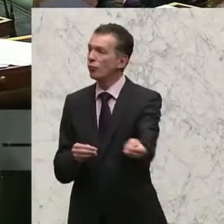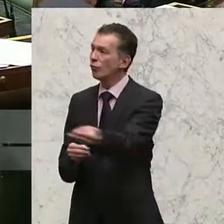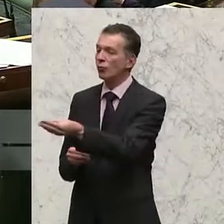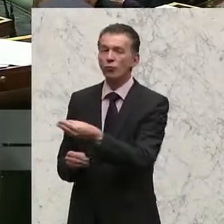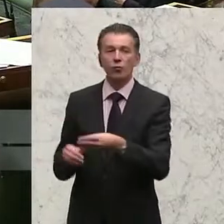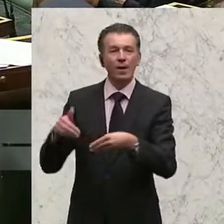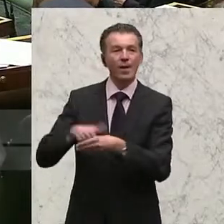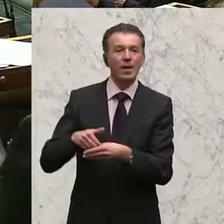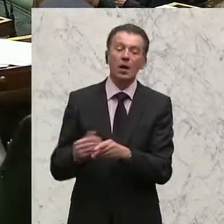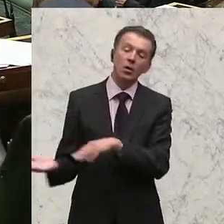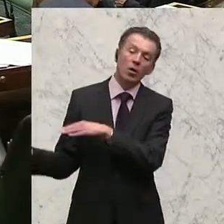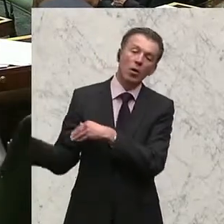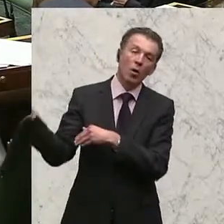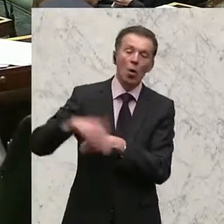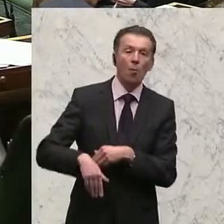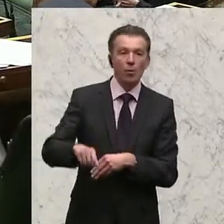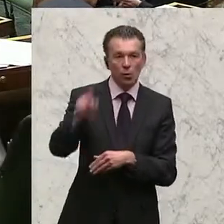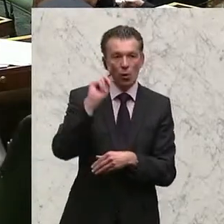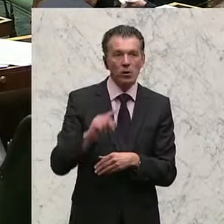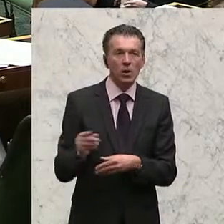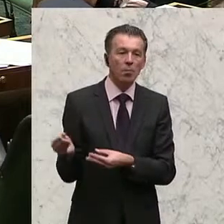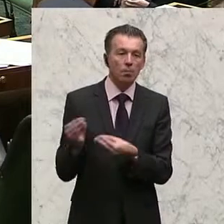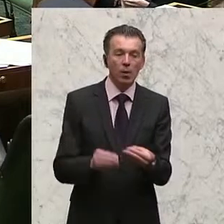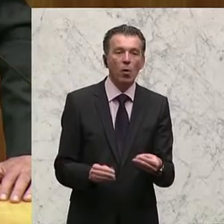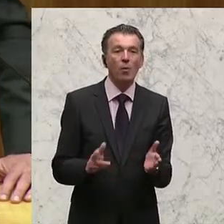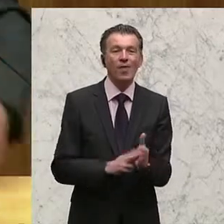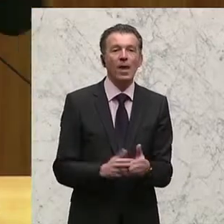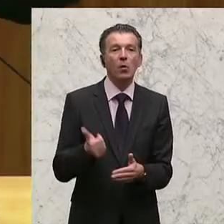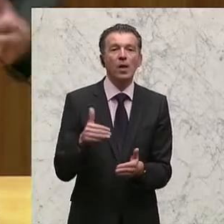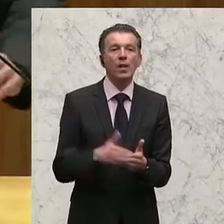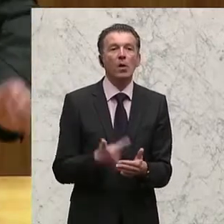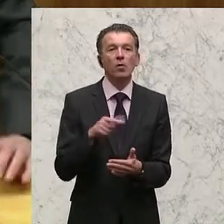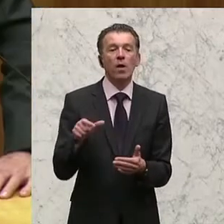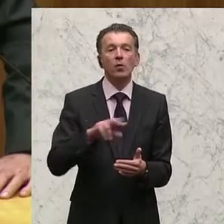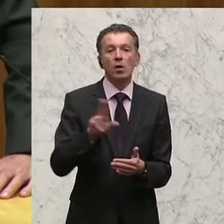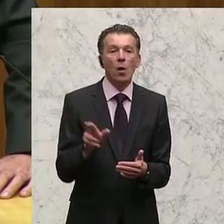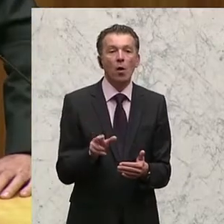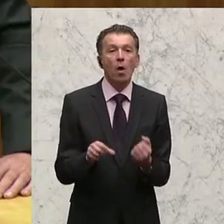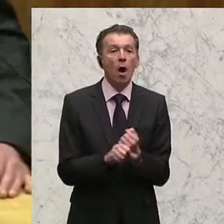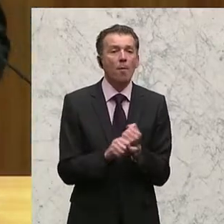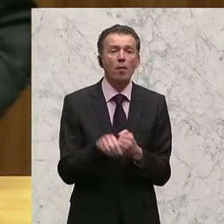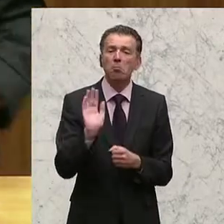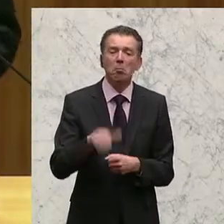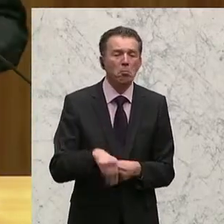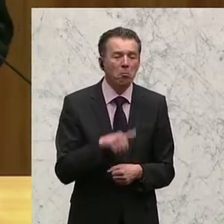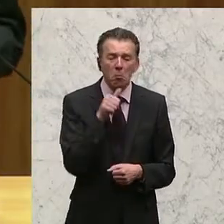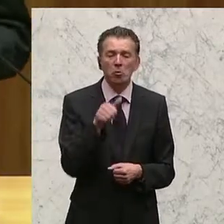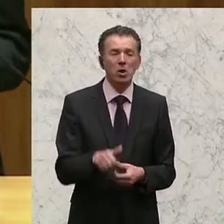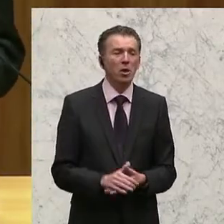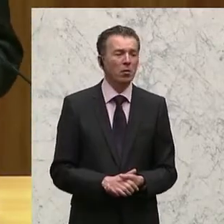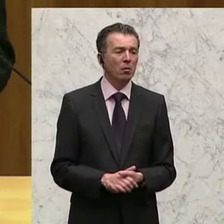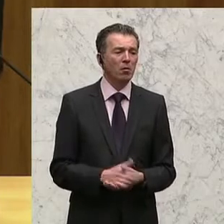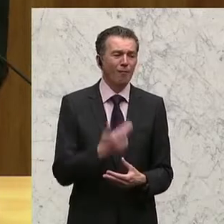kommt nach Deutschland, dort bekommt ihr 1200 Euro netto und braucht dabei nicht zu arbeiten. Ja, wer will denn